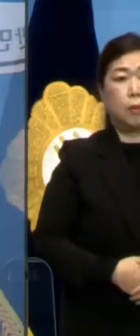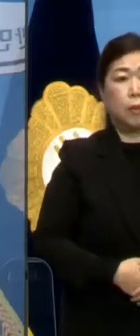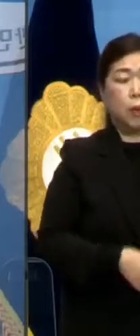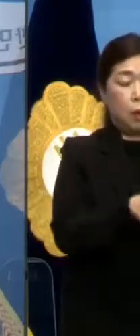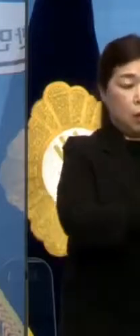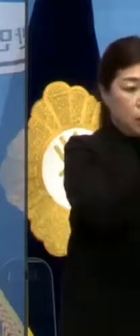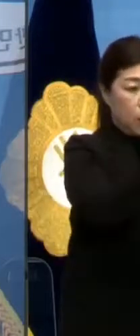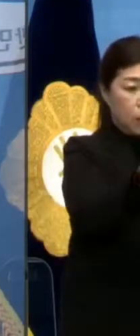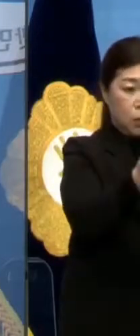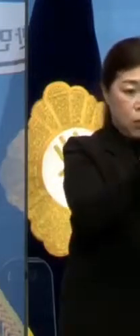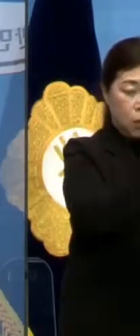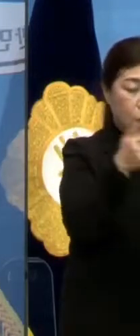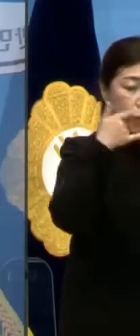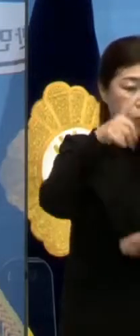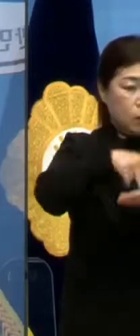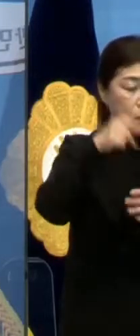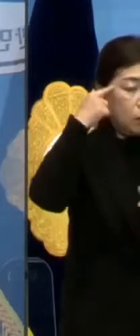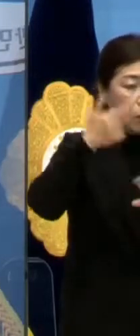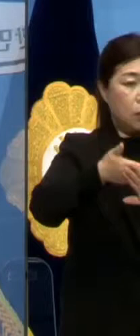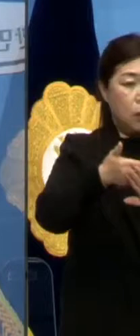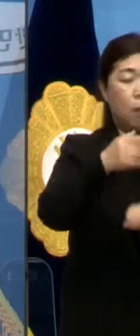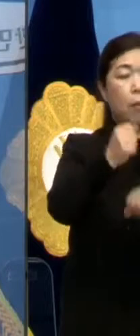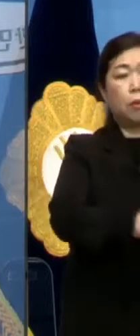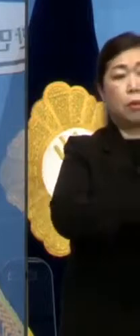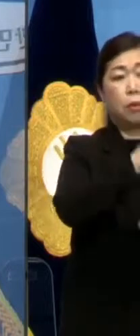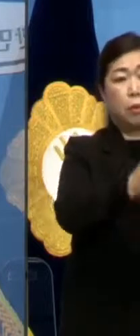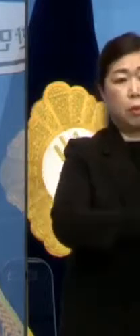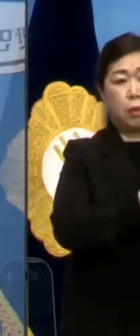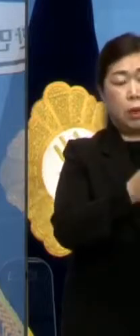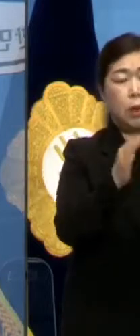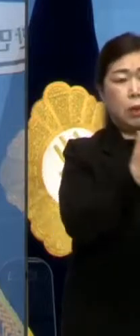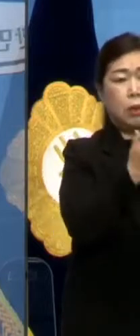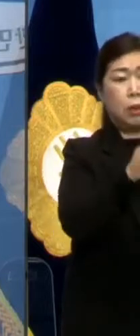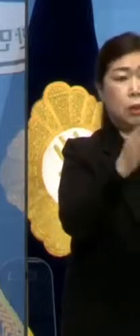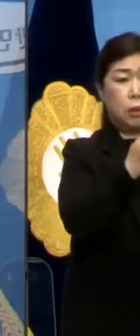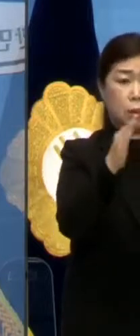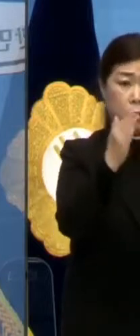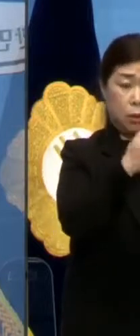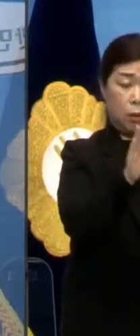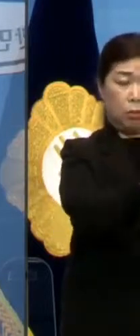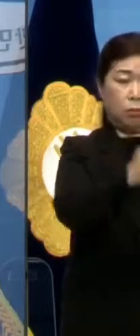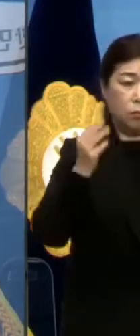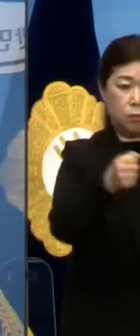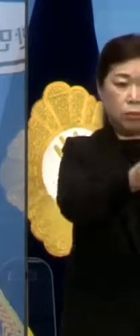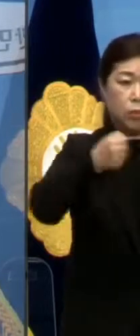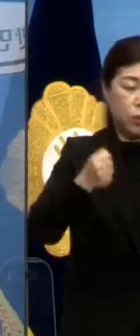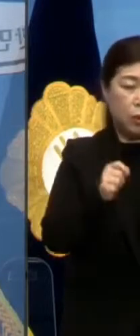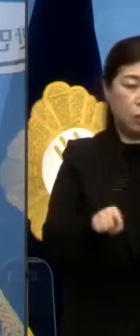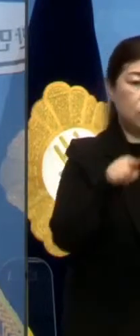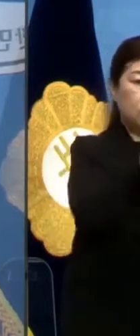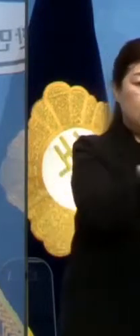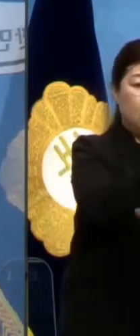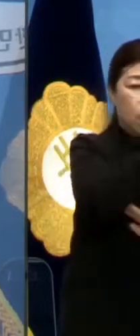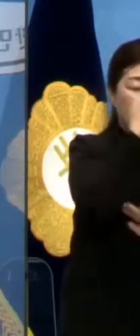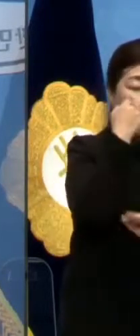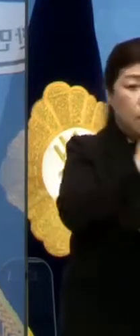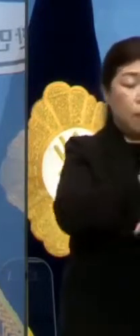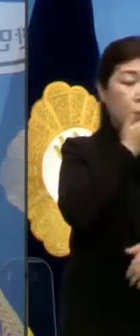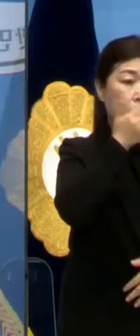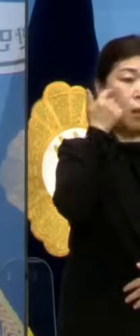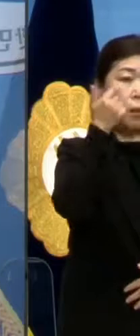입양기관이 양부모의 의사에 반하여 마음대로 집 문을 열고 들어가서 정인이를 확인할 수